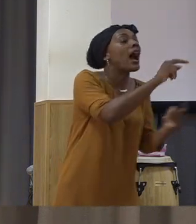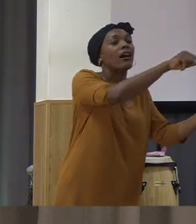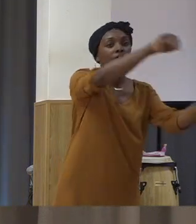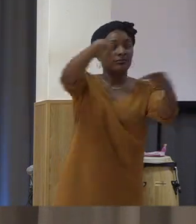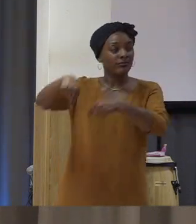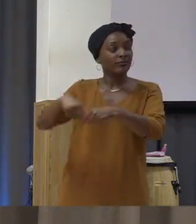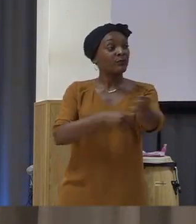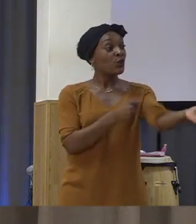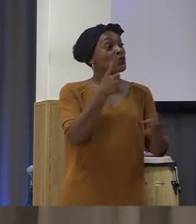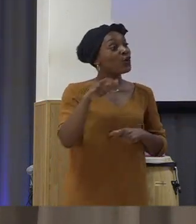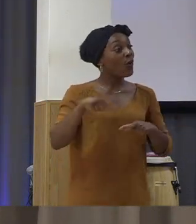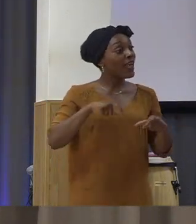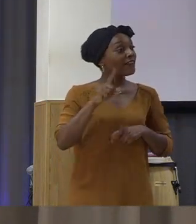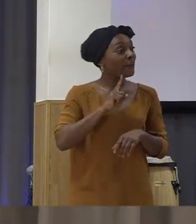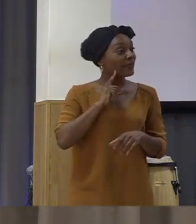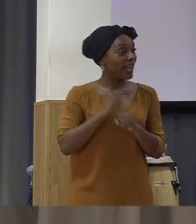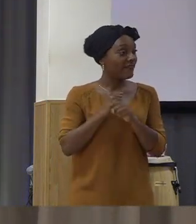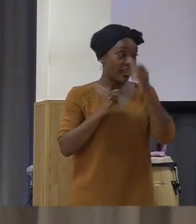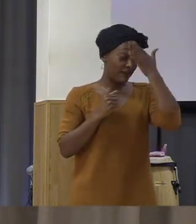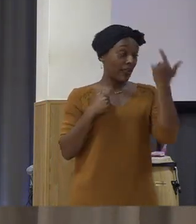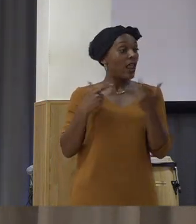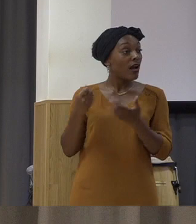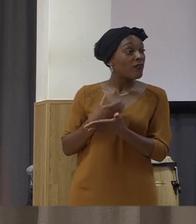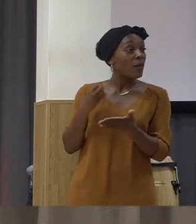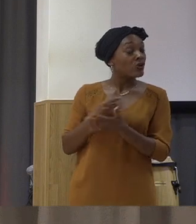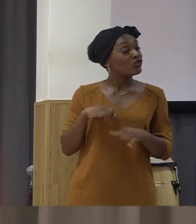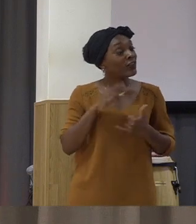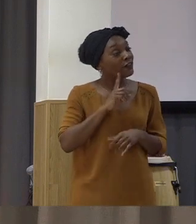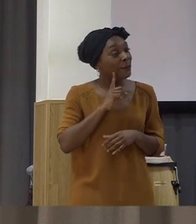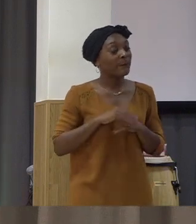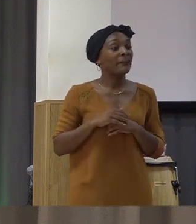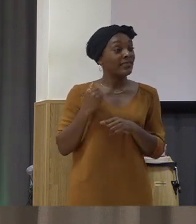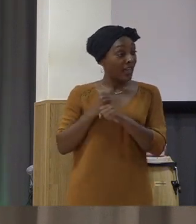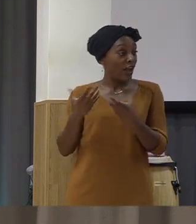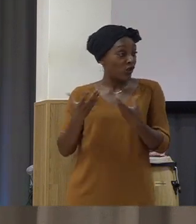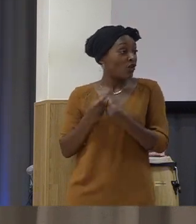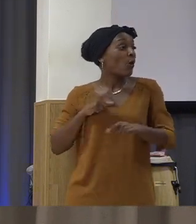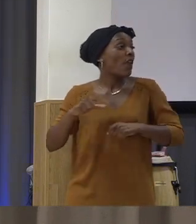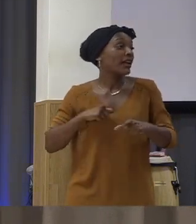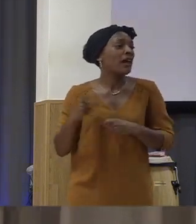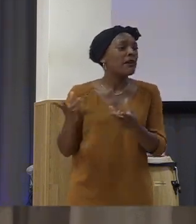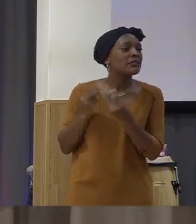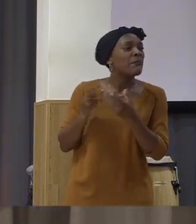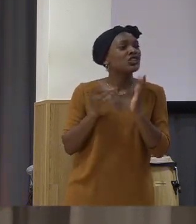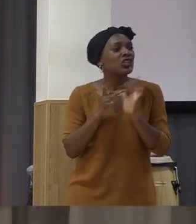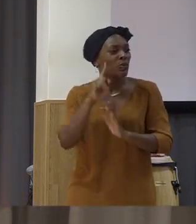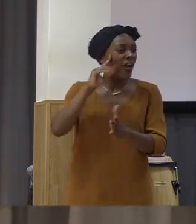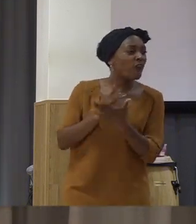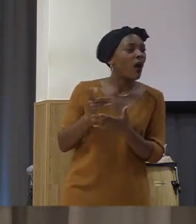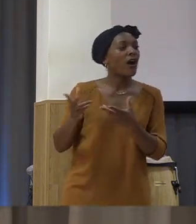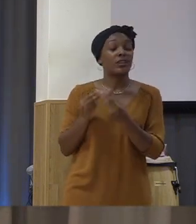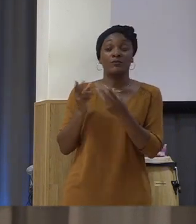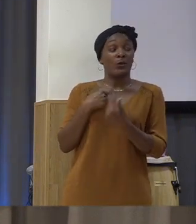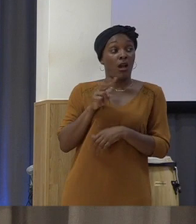de travail qui m'a témoigné de sa foi. Une jeune femme qui travaillait avec moi, qui m'a parlé de sa foi d'une